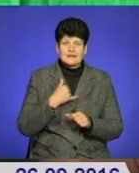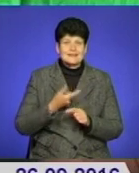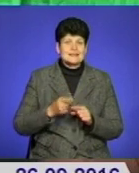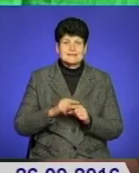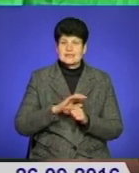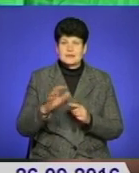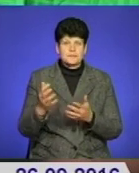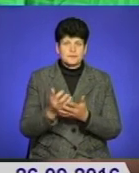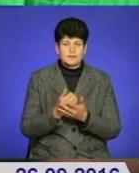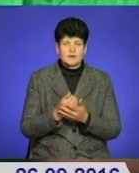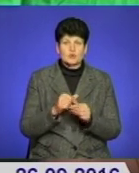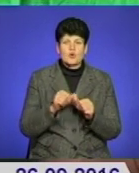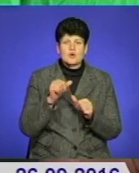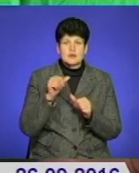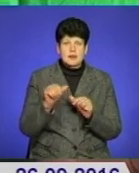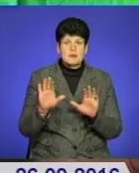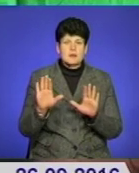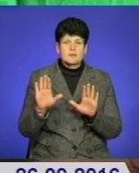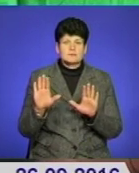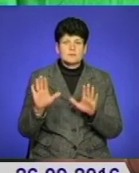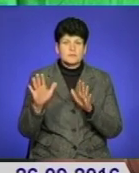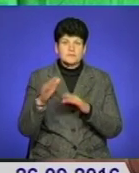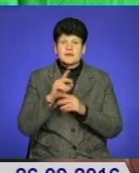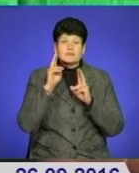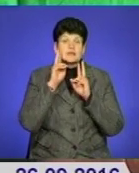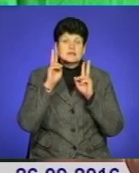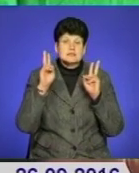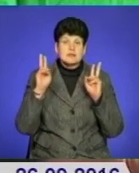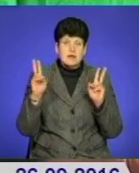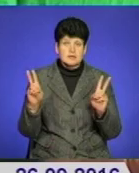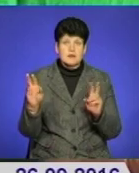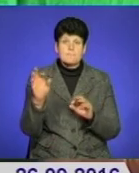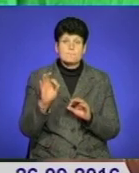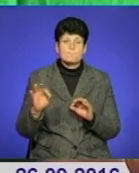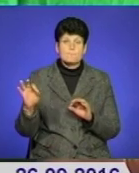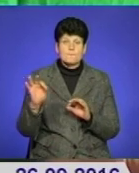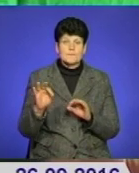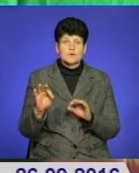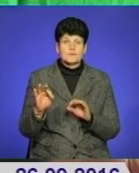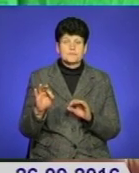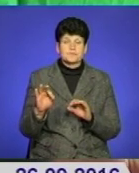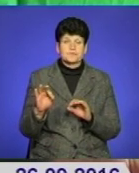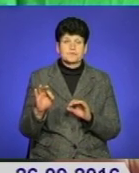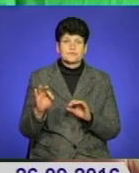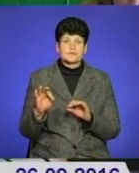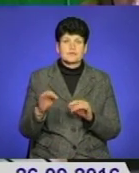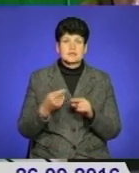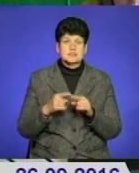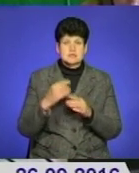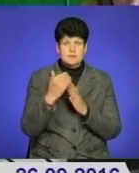що я ще деяких таких нюансів не знала про певні інструменти в цих